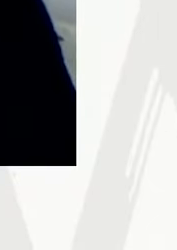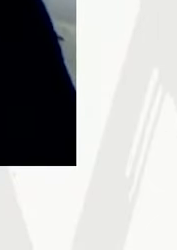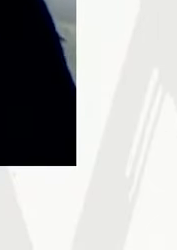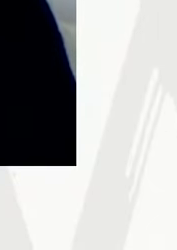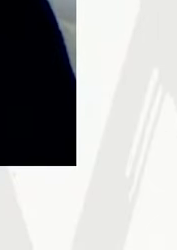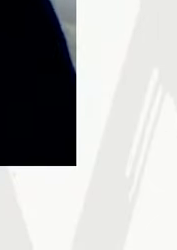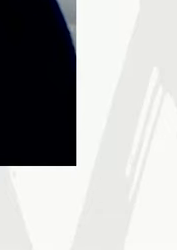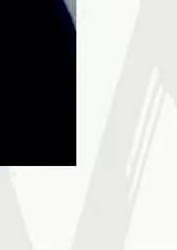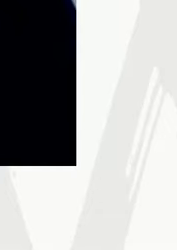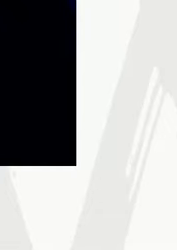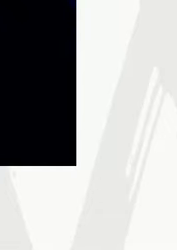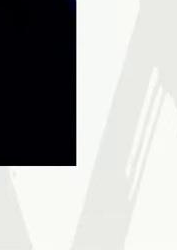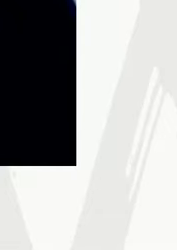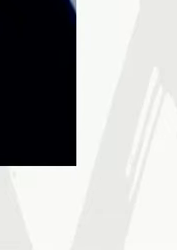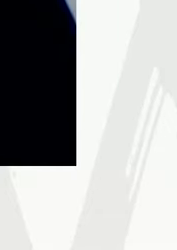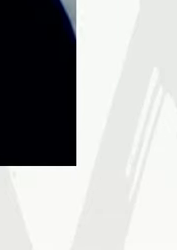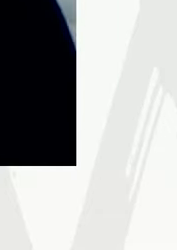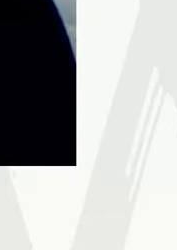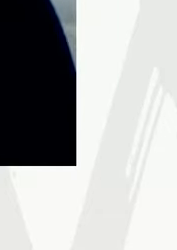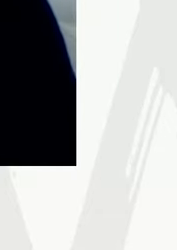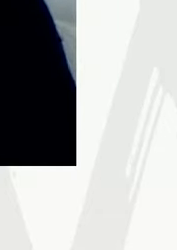dire, toujours outre.